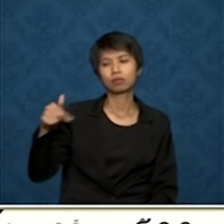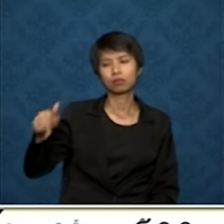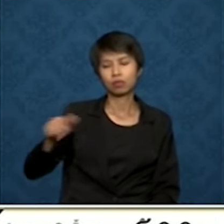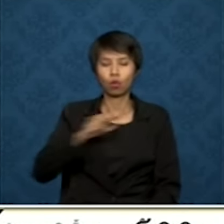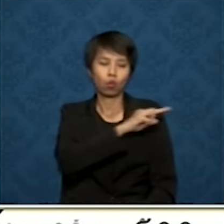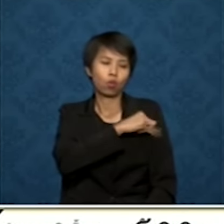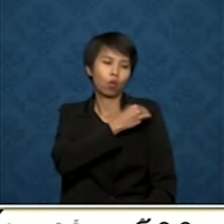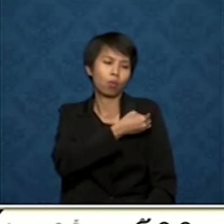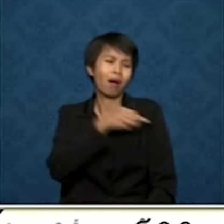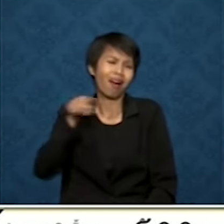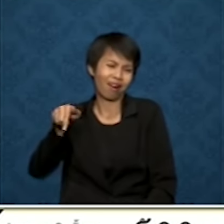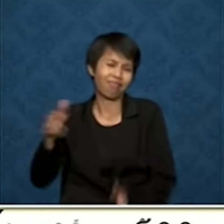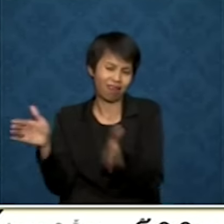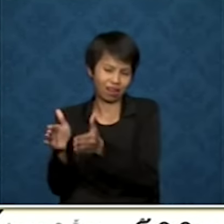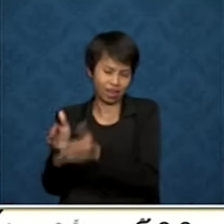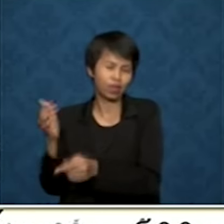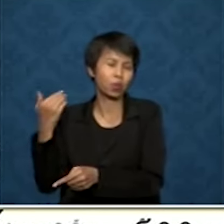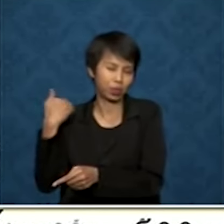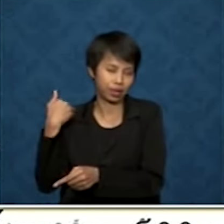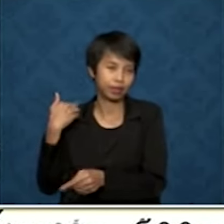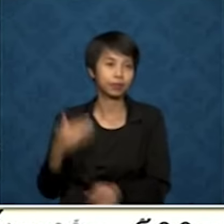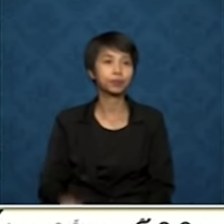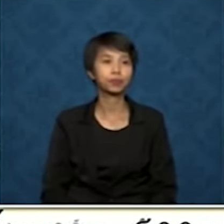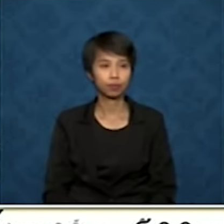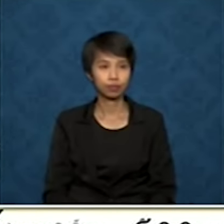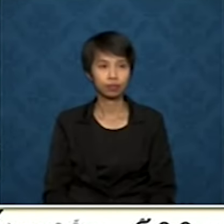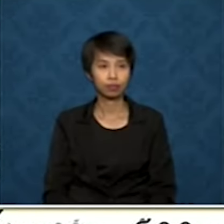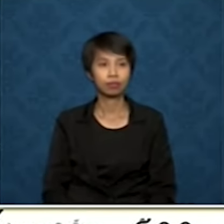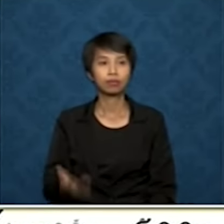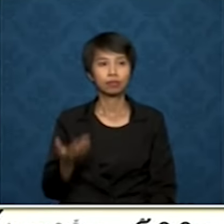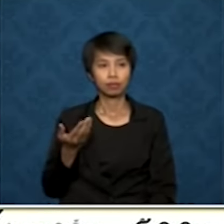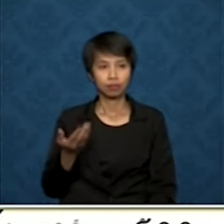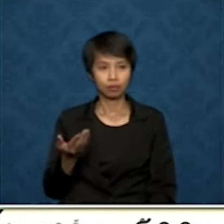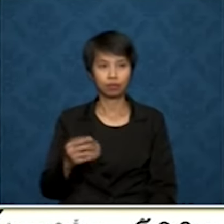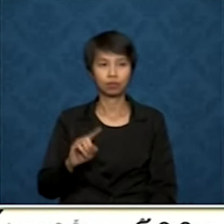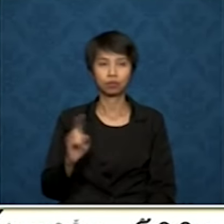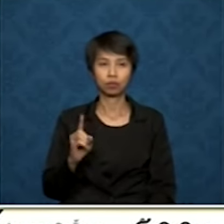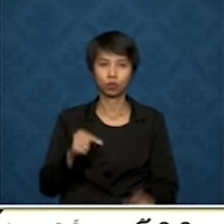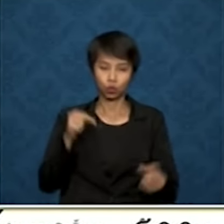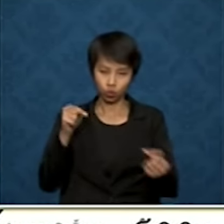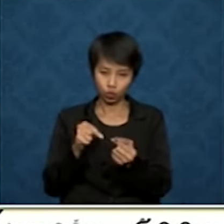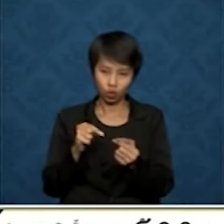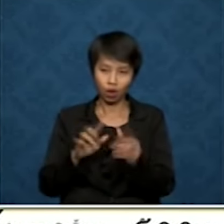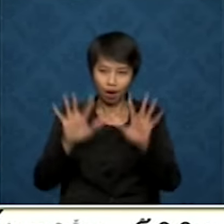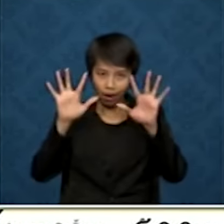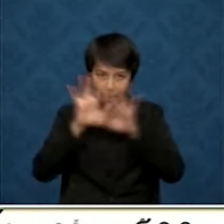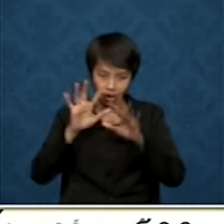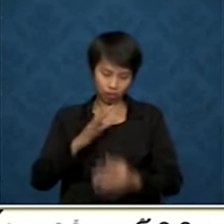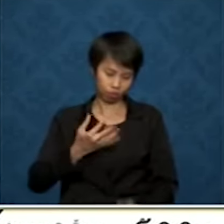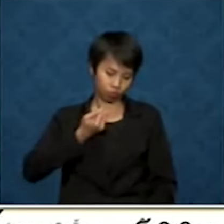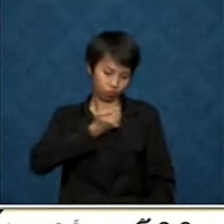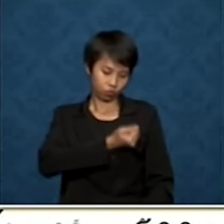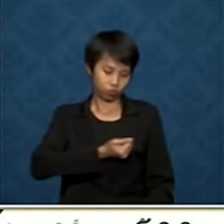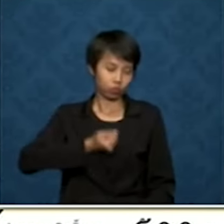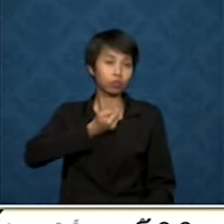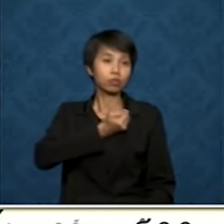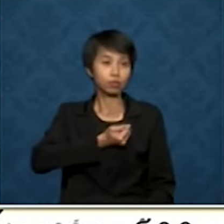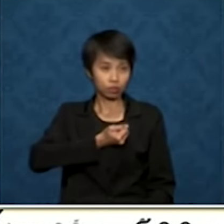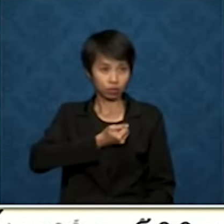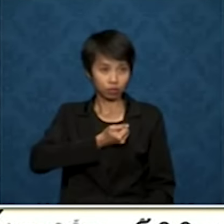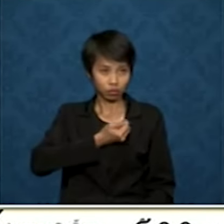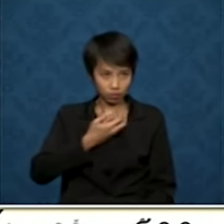พยาบาล 10เตียงก็มีนะครับเอคอันนี้อาจจะยากขึ้นมานิดนึงนะครับคล้ายๆซาหัวใจ to TD